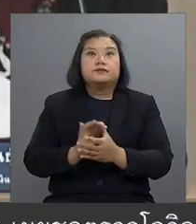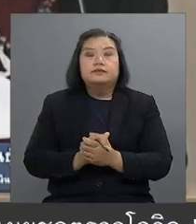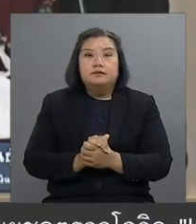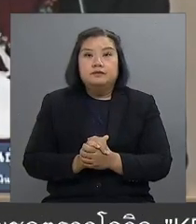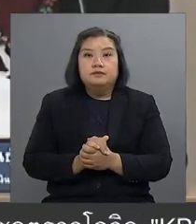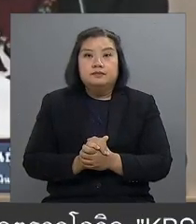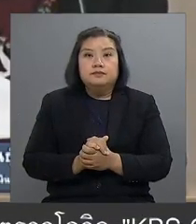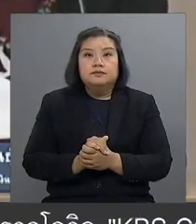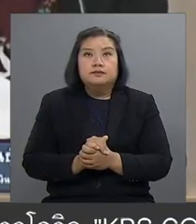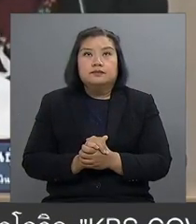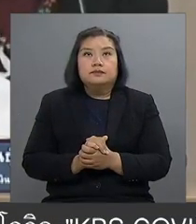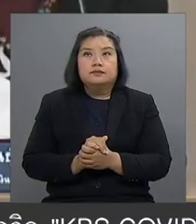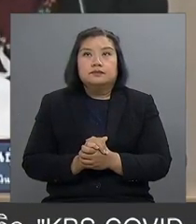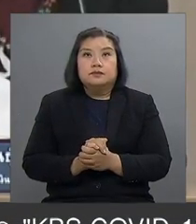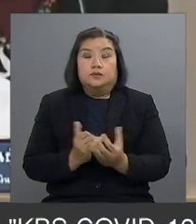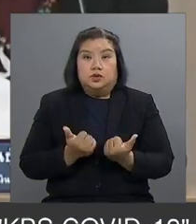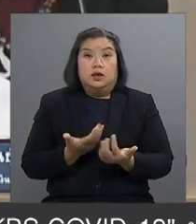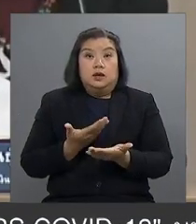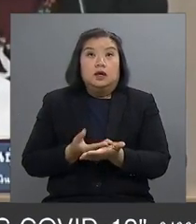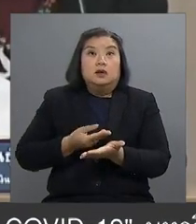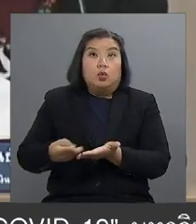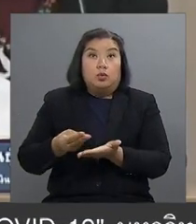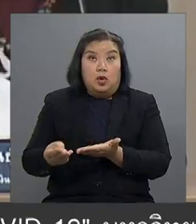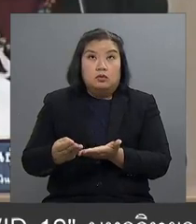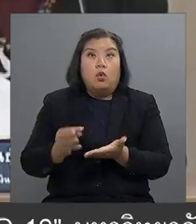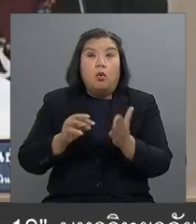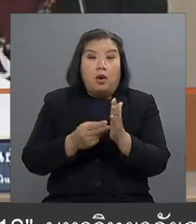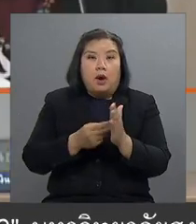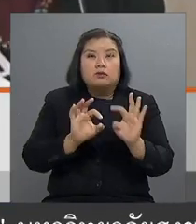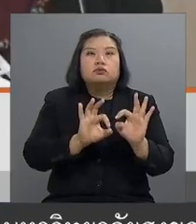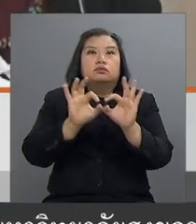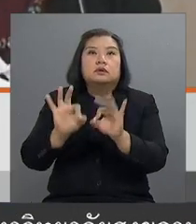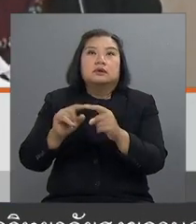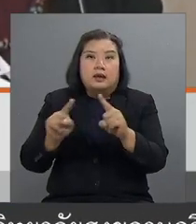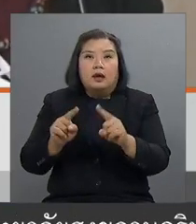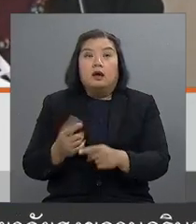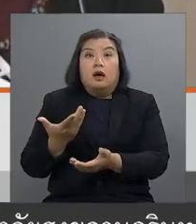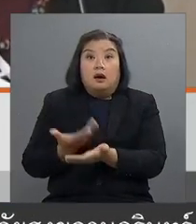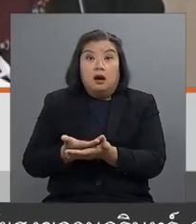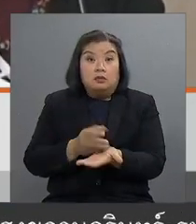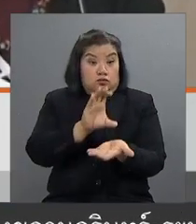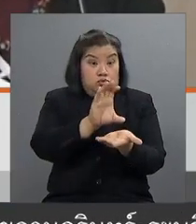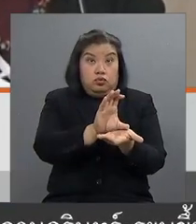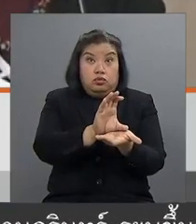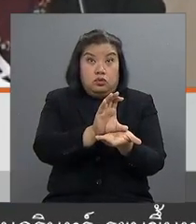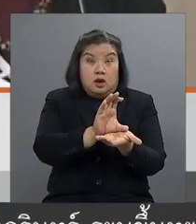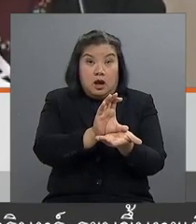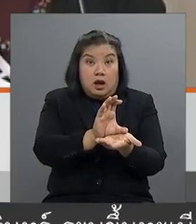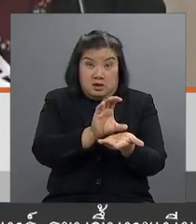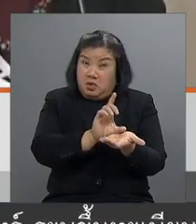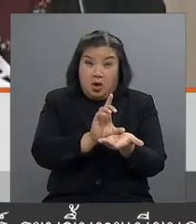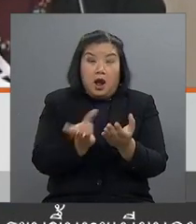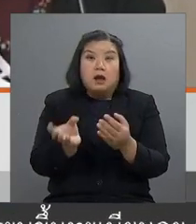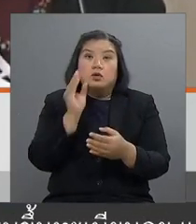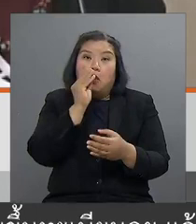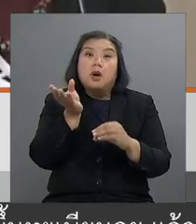การชลอนี่เนี่ยมันก็เป็นแค่การประวิงเวลานะครับเพราะว่ายอดนี่ก็ยังเท่าเดิมหรืออาจจะมากกว่านั้นเมื่อครบกำหนดการ